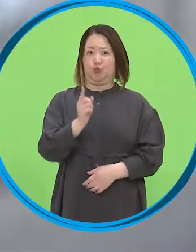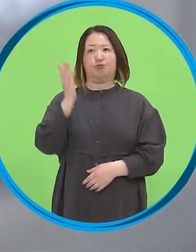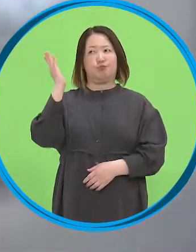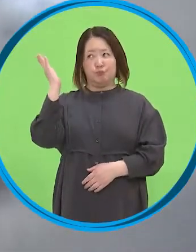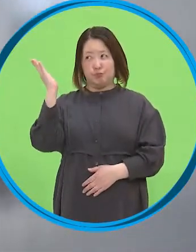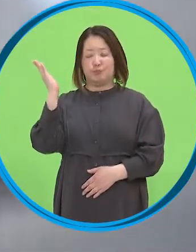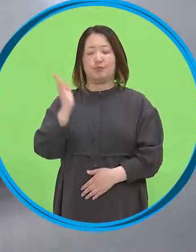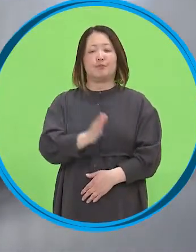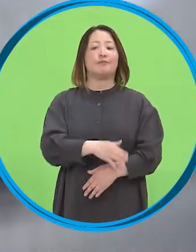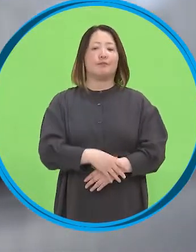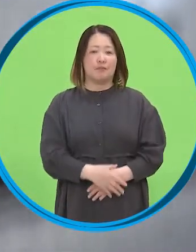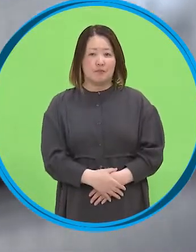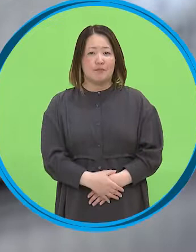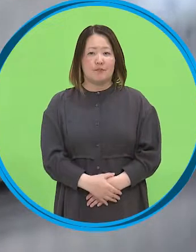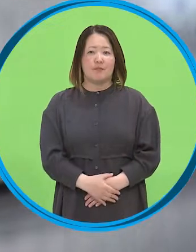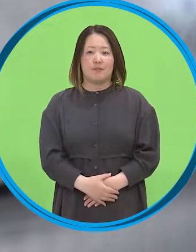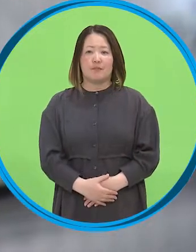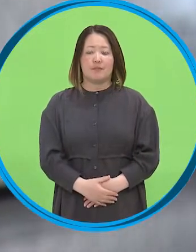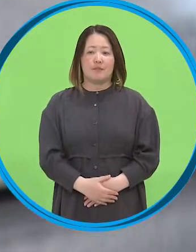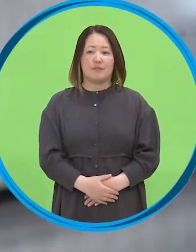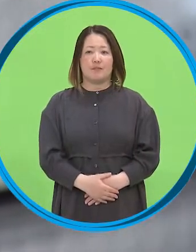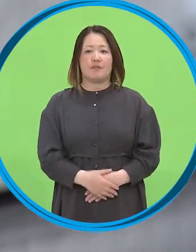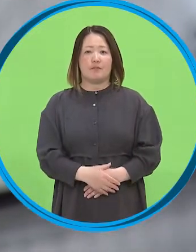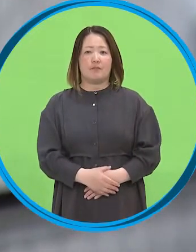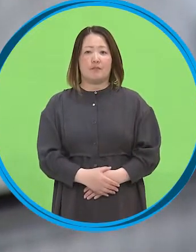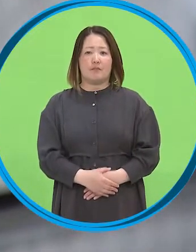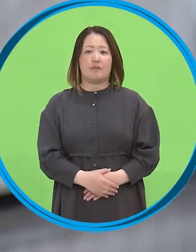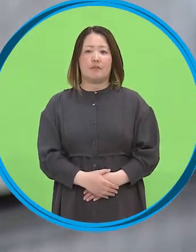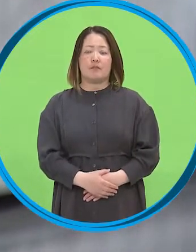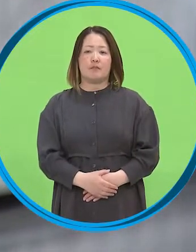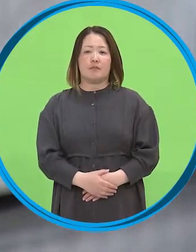設置されたというのです。